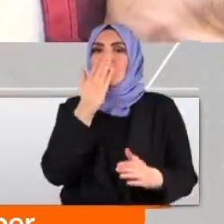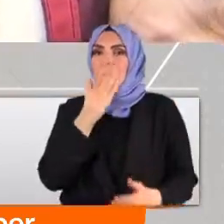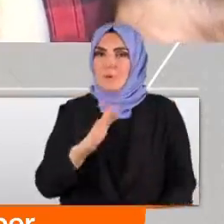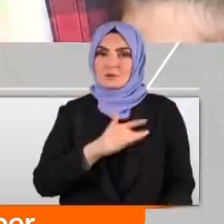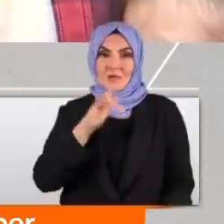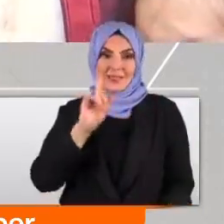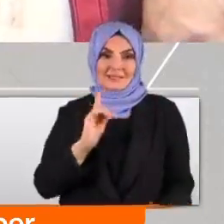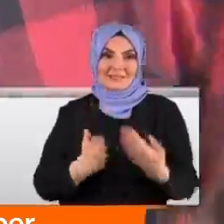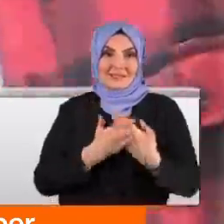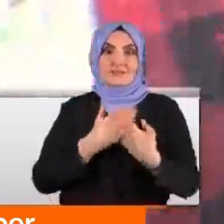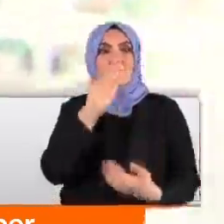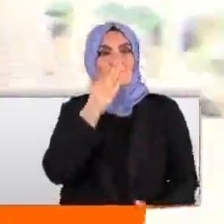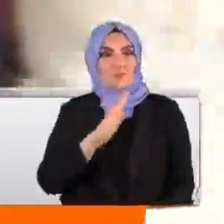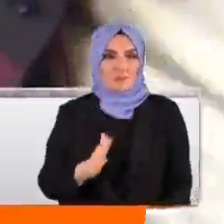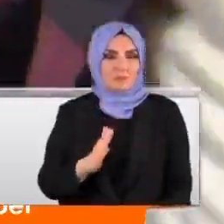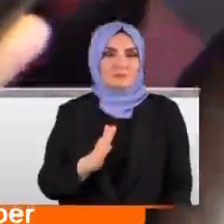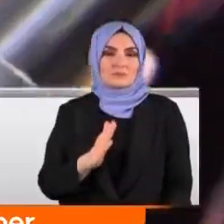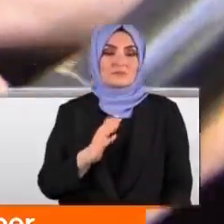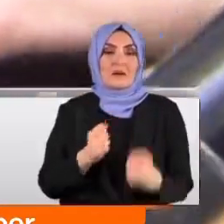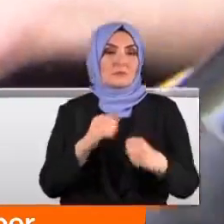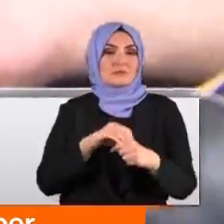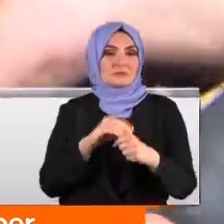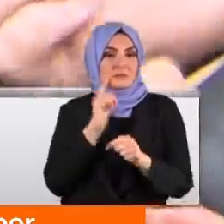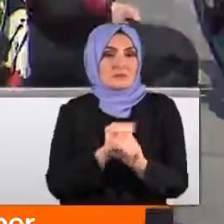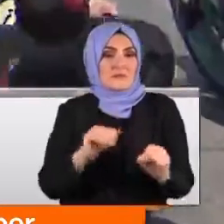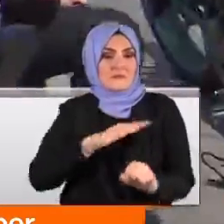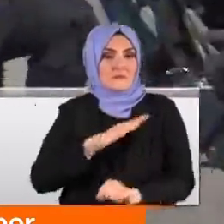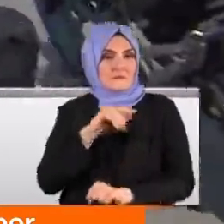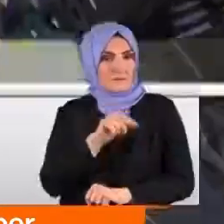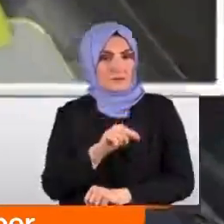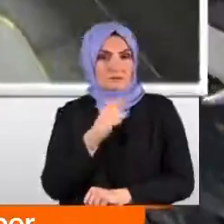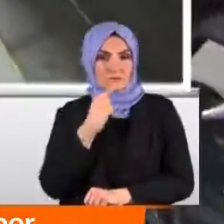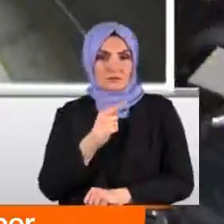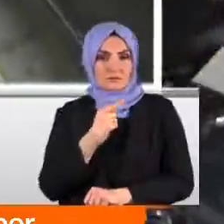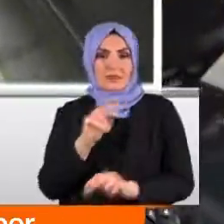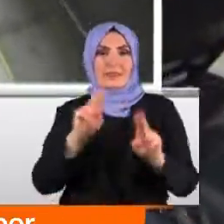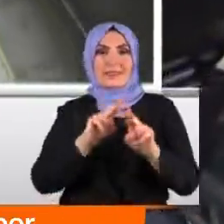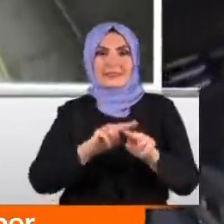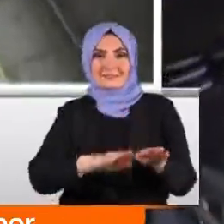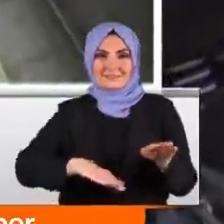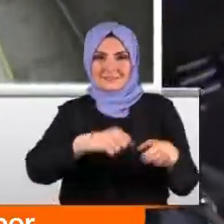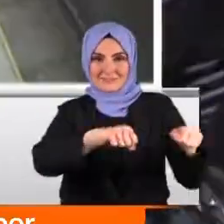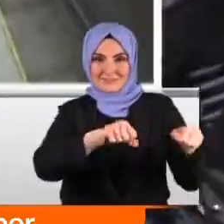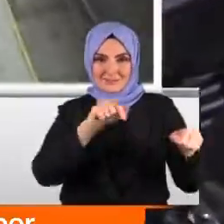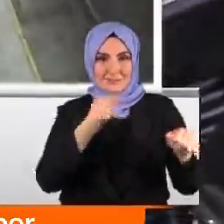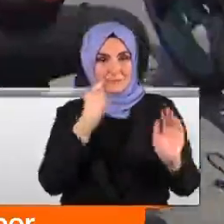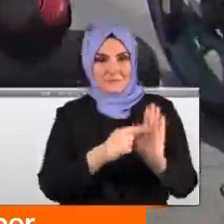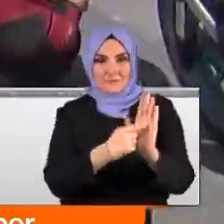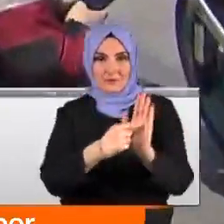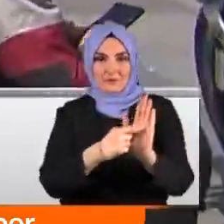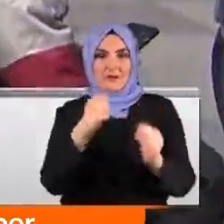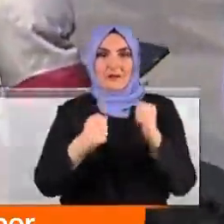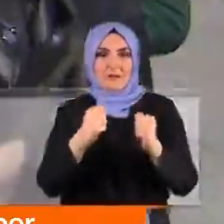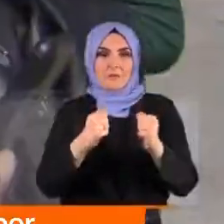yok. Bir muamma da yani şu an. Arabamda zararlar var. Şurası kolu geldi. Bakınız, elektrikli skuterı arabanın kapı koluna bağlamışlar.